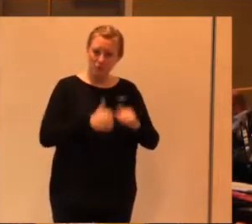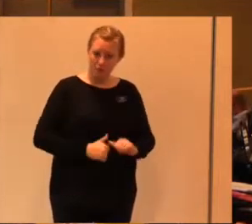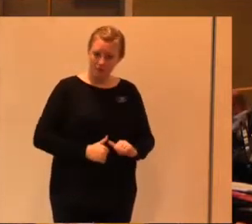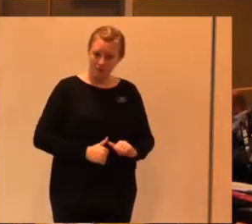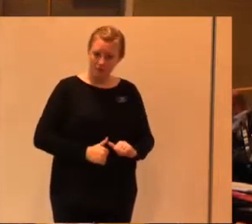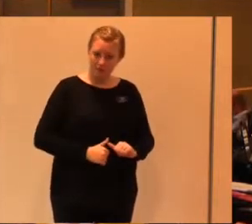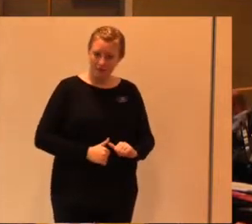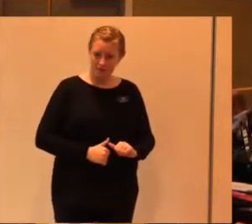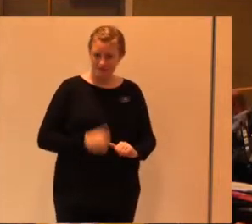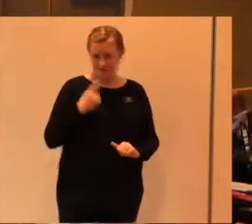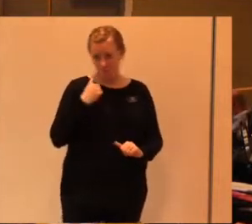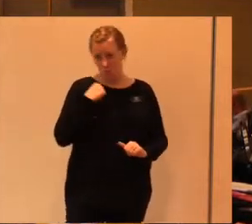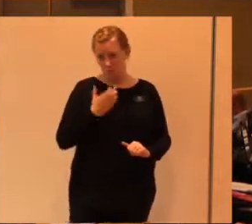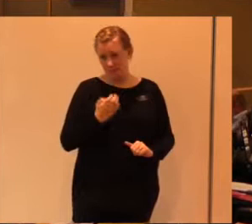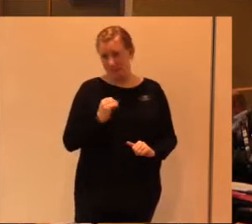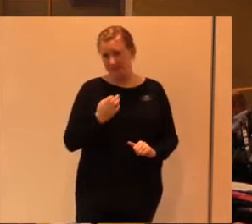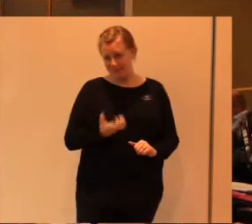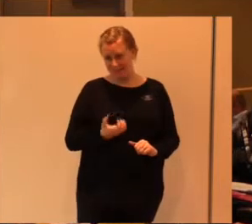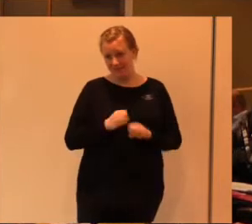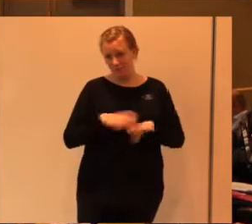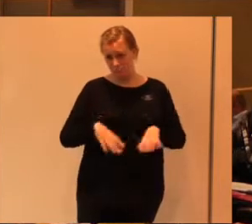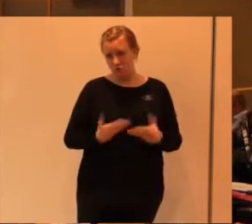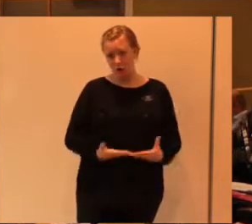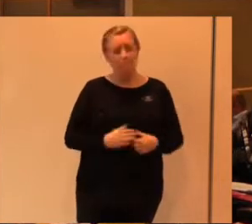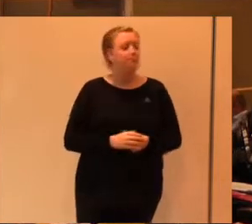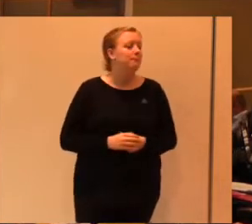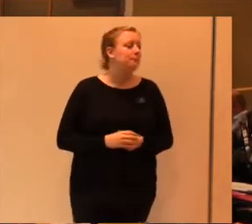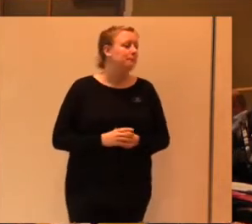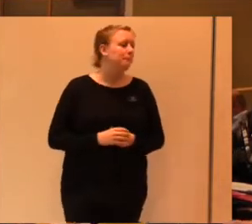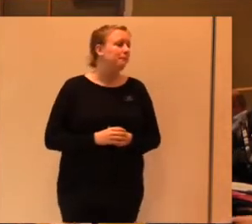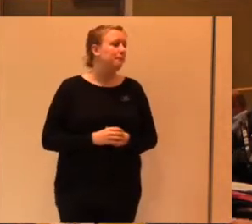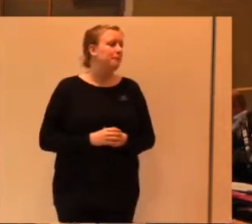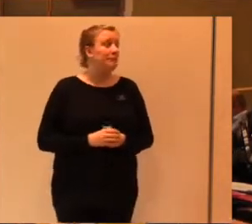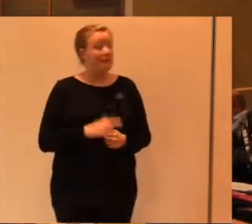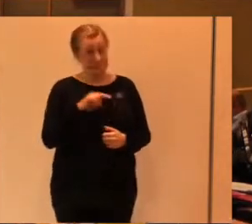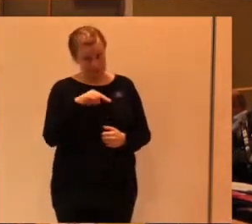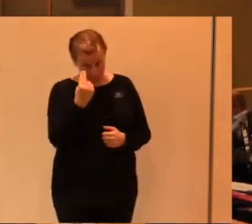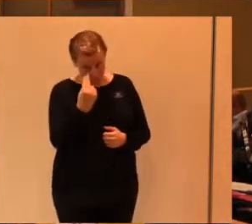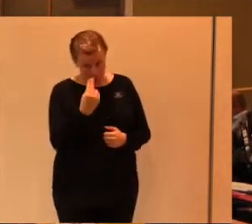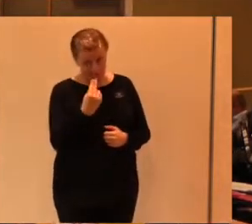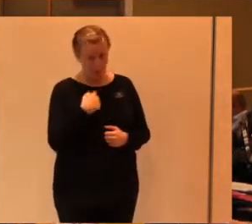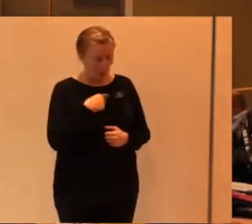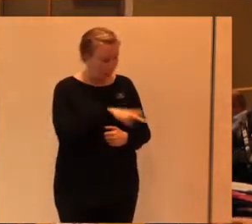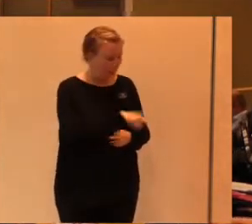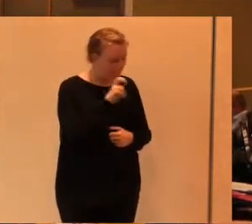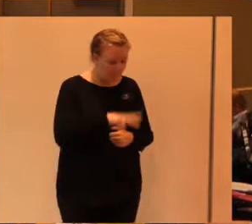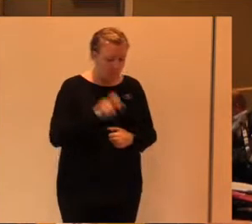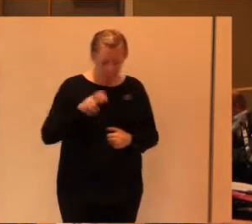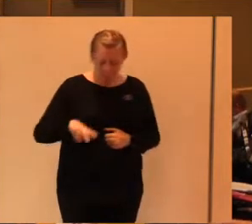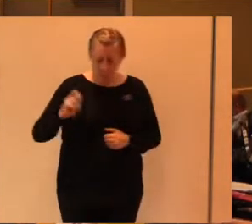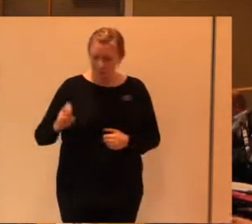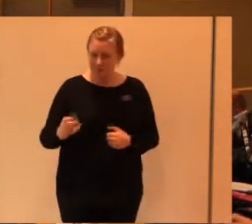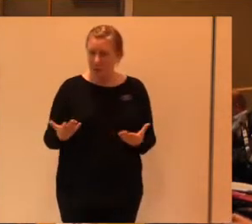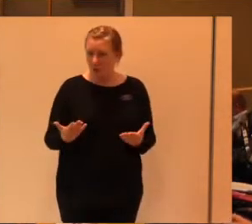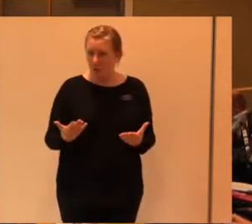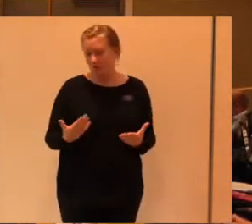Certec Informerars dag. Så det jag har gjort nu är att jag plockat ut det som jag inte hade med på